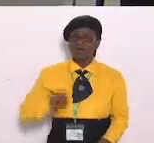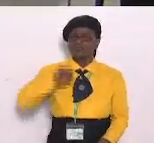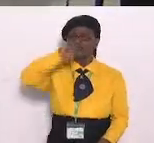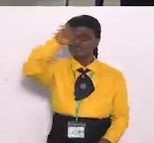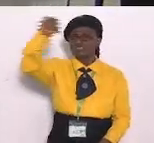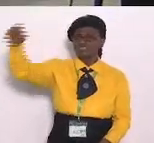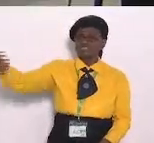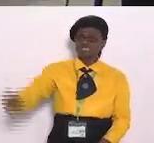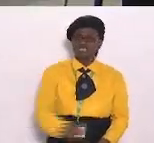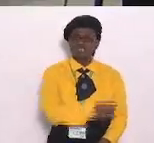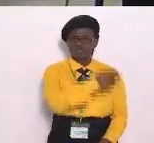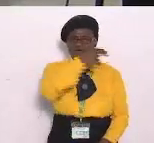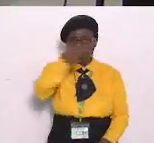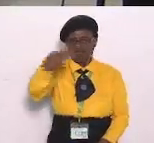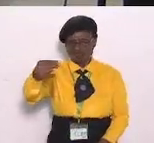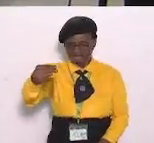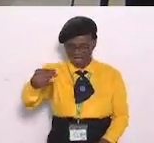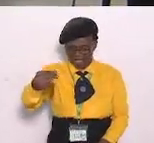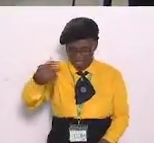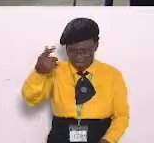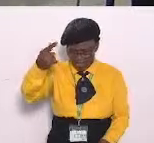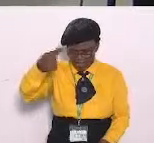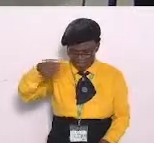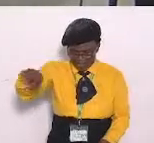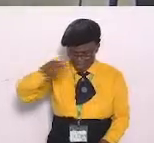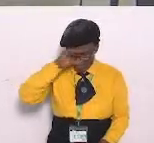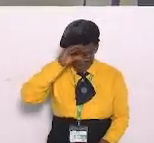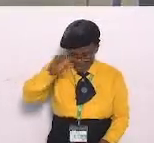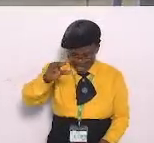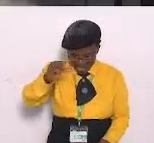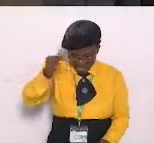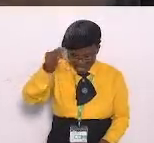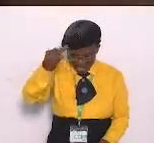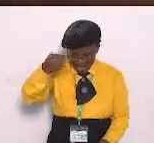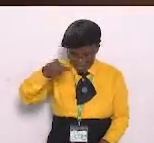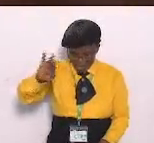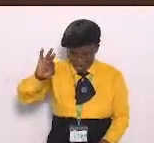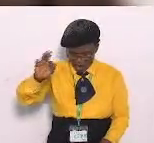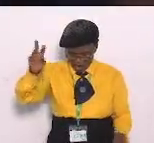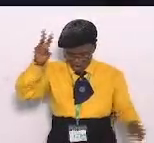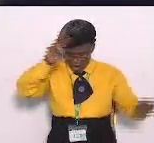Jacob Jéhovah l'homme de